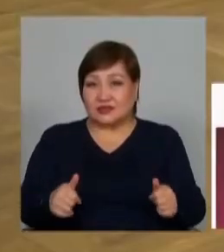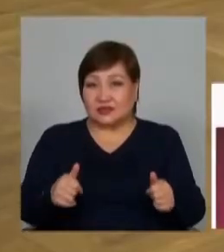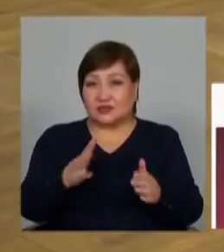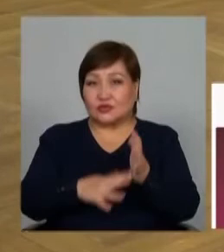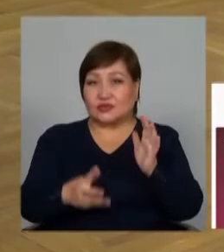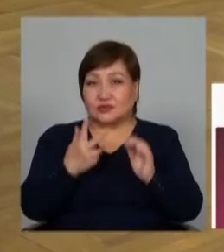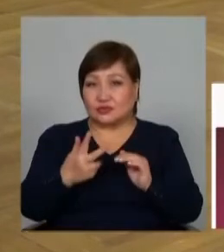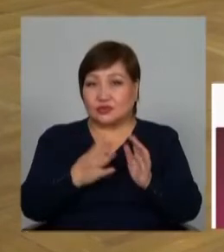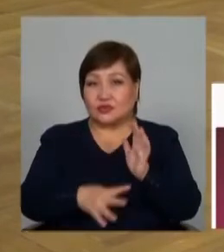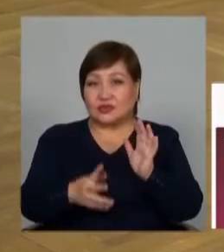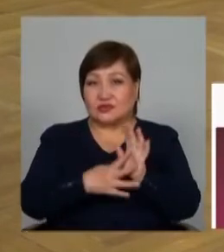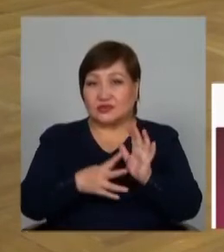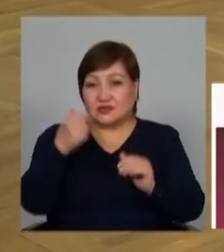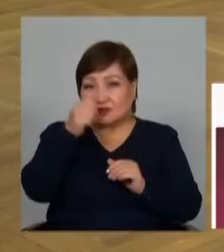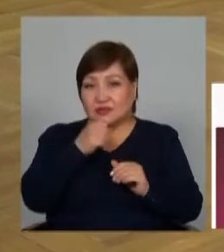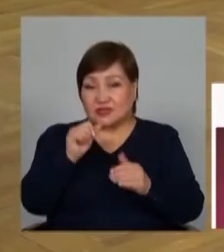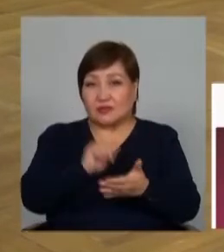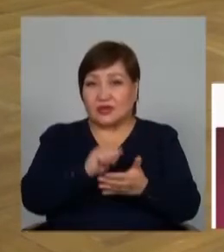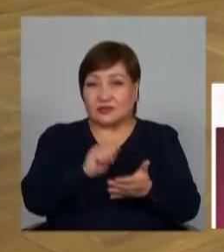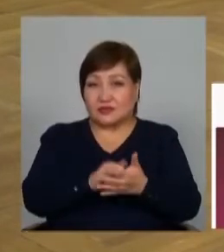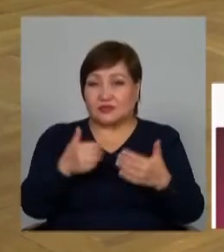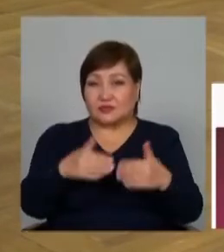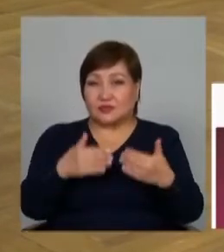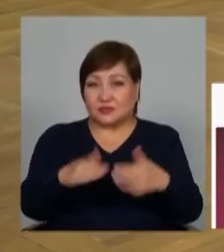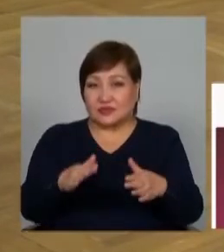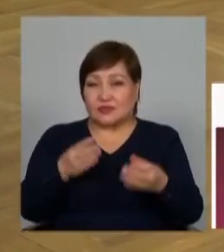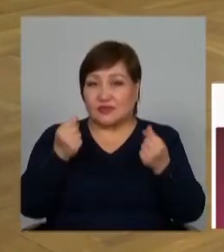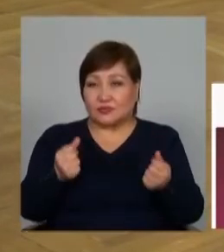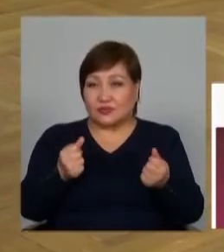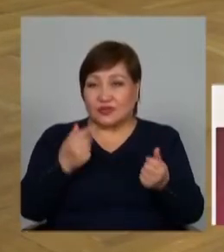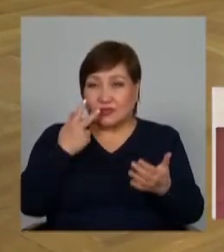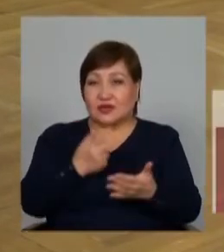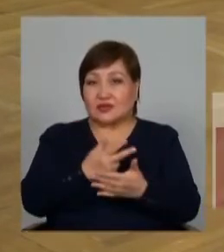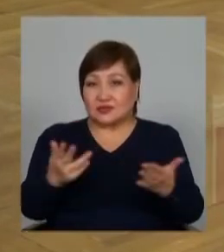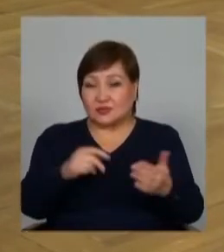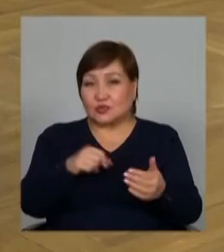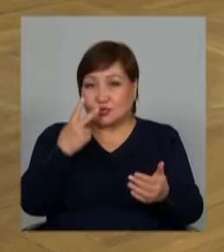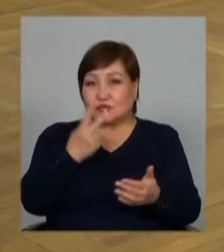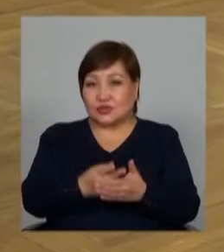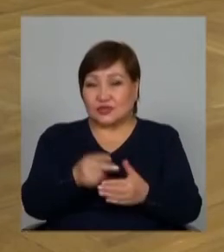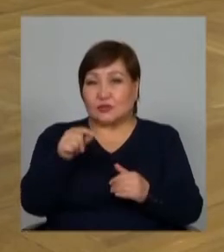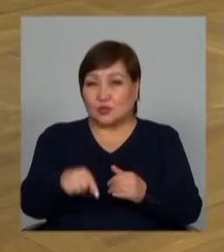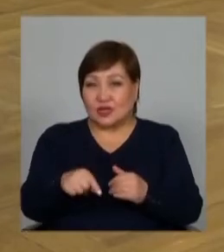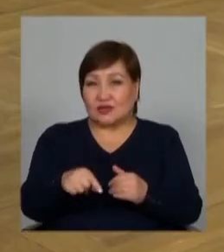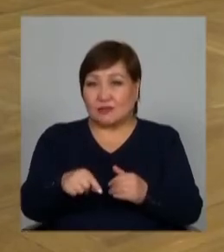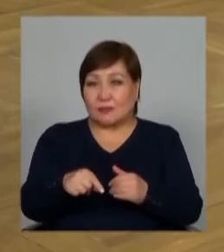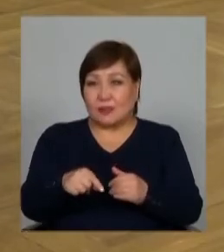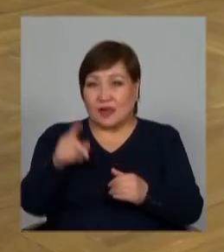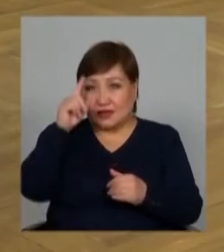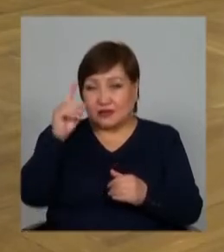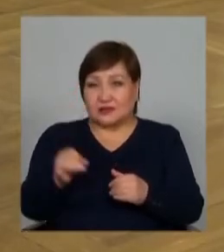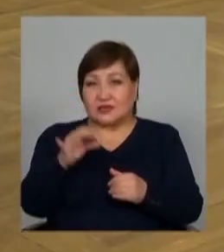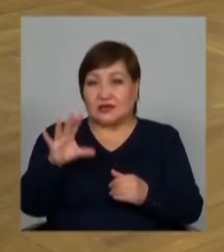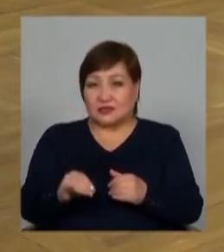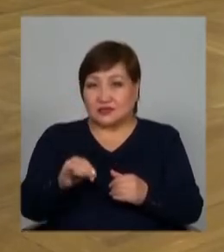1993-1998 жылдар аралығында басып шығарылған төл валютамыздың нұсқалары топтастырылған. Өздеріңіз көріп тұрғандай, мұнда тарихи тұлғаларымыздың суреті